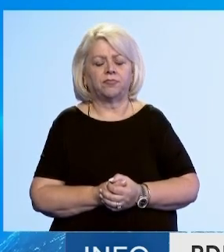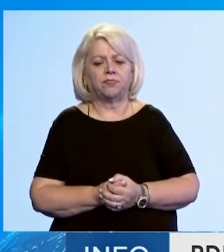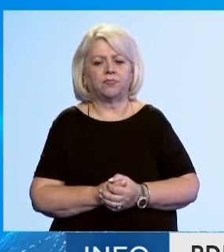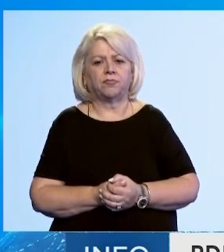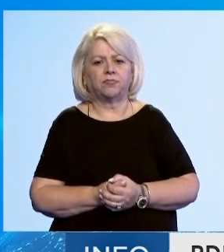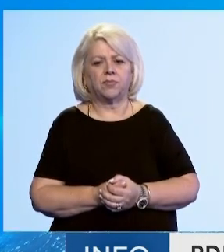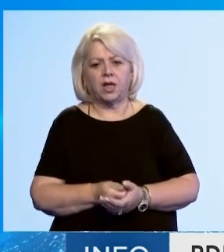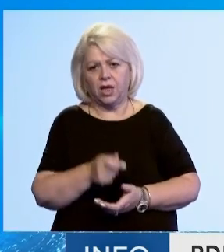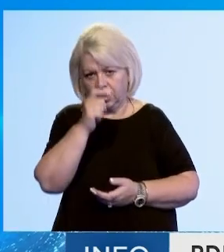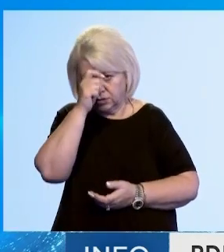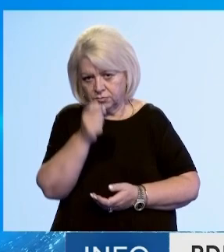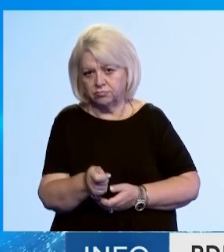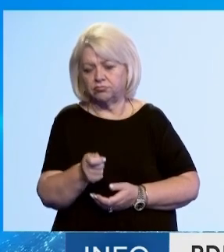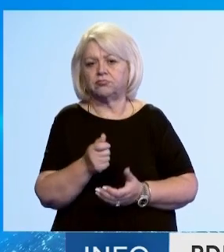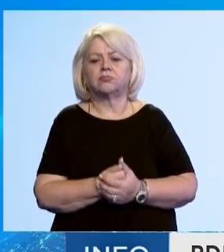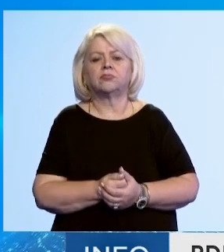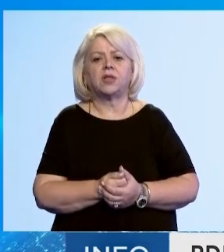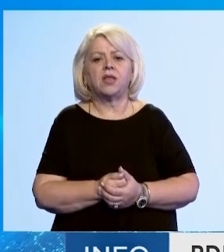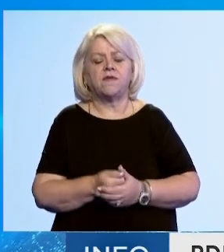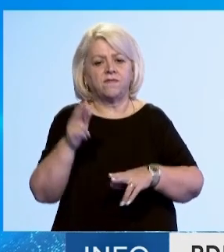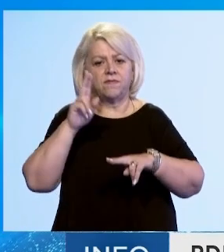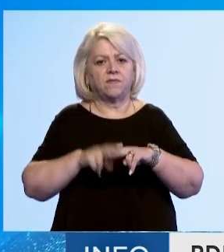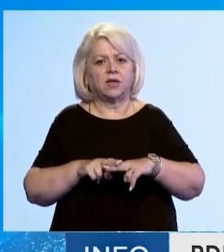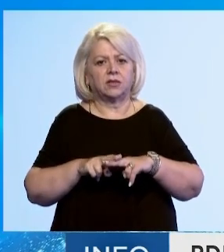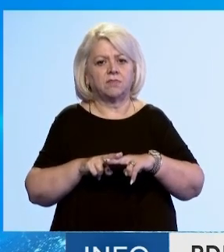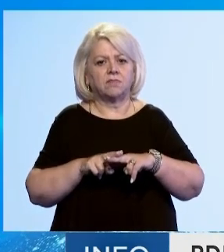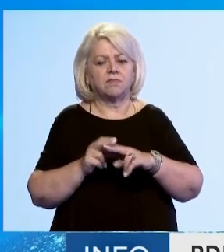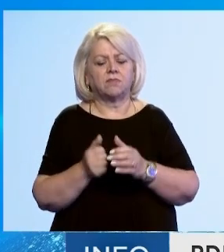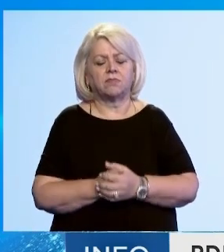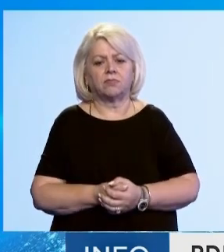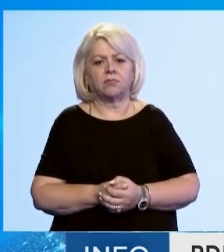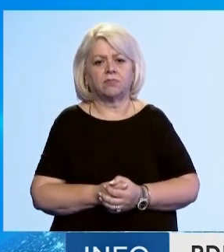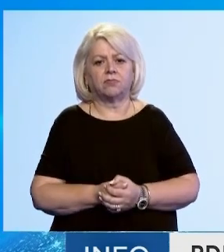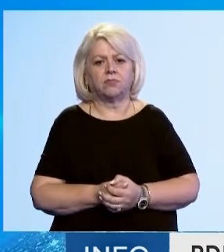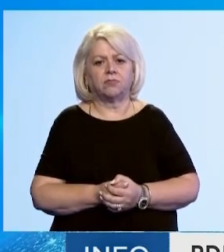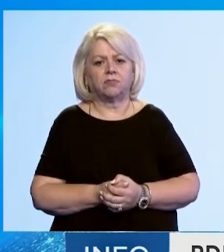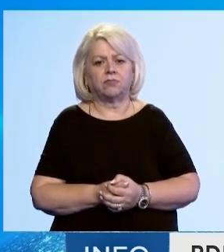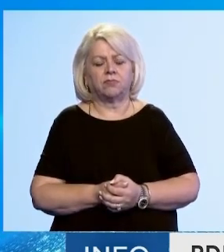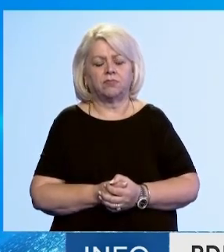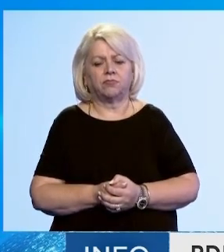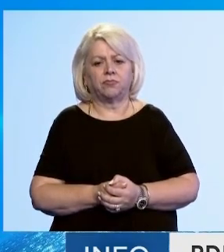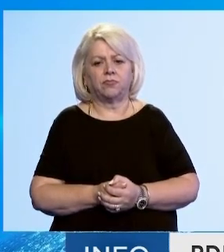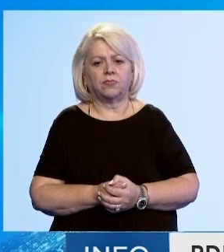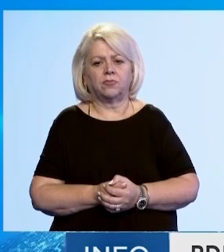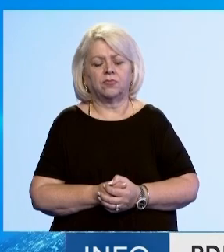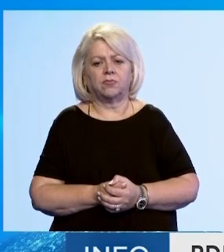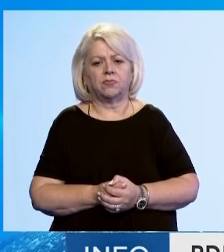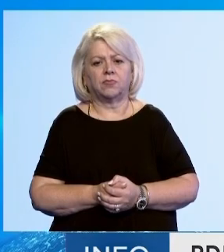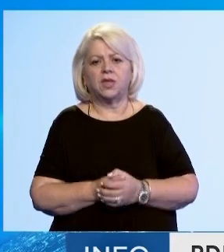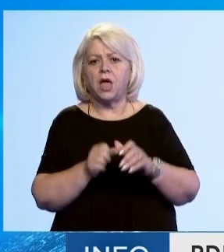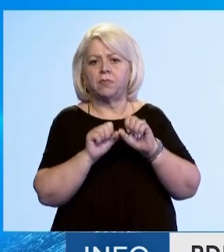kemi respektuar vendin dhe kanë ma organet janë të njështu me të koalicionin komunën të në